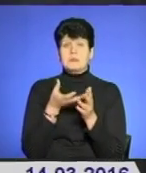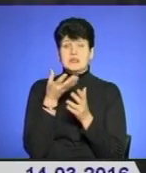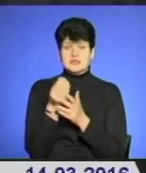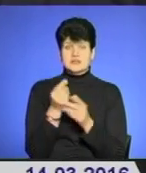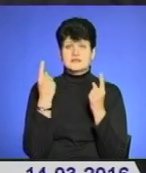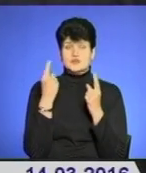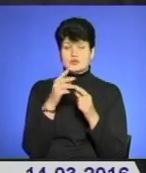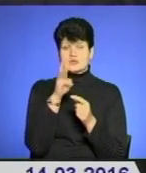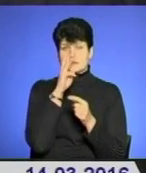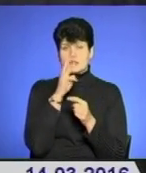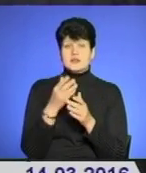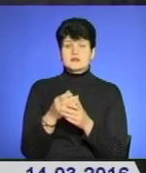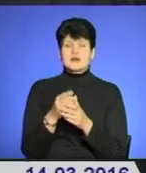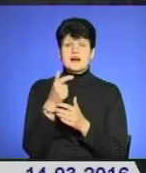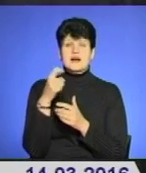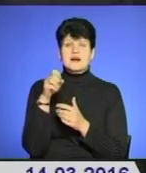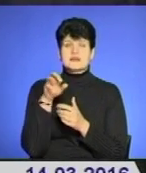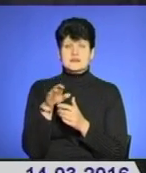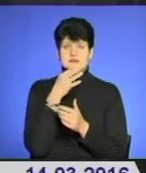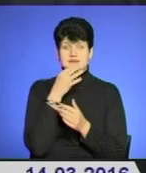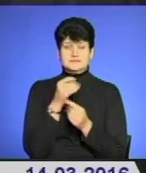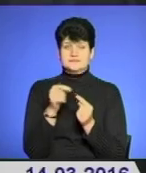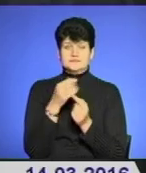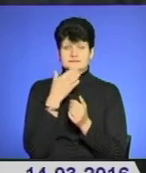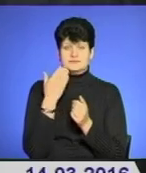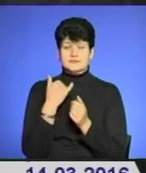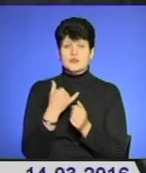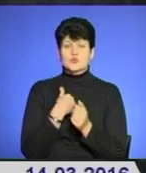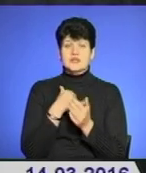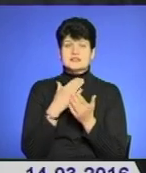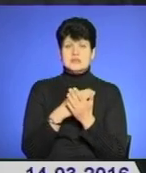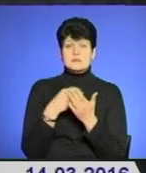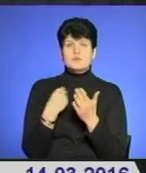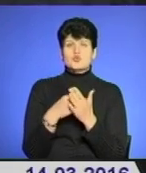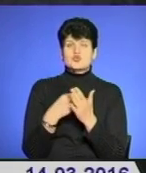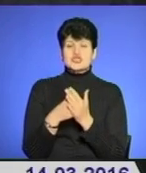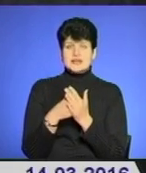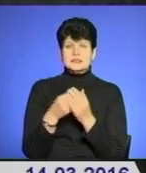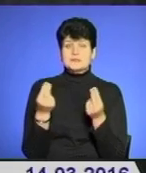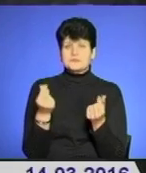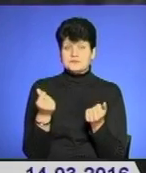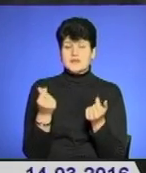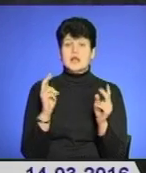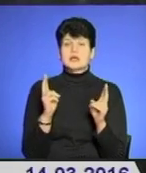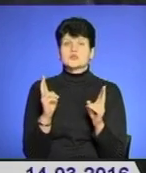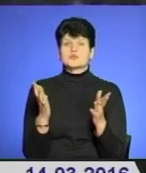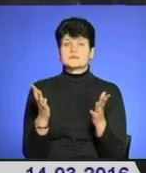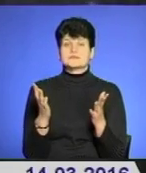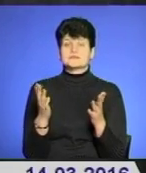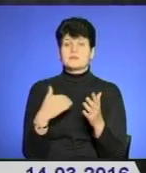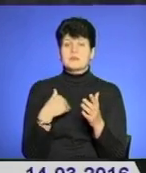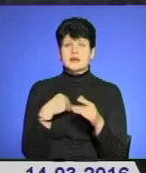поліцейських, Хатія Деканоїдзе відповіла не конкретно. У нас є бюджет, який якби,